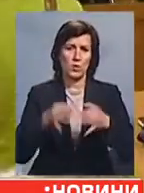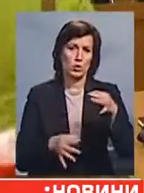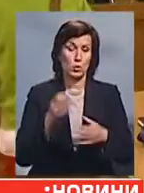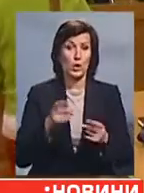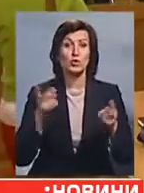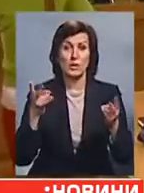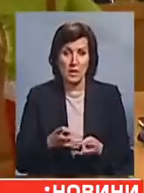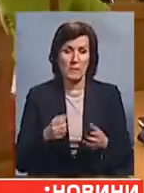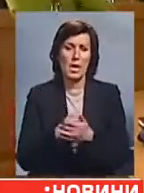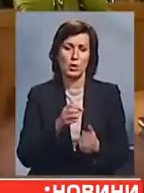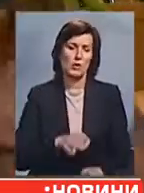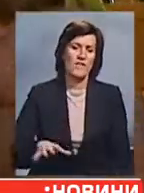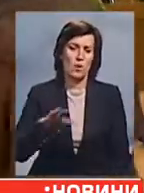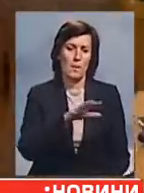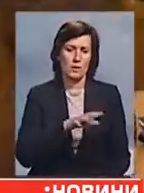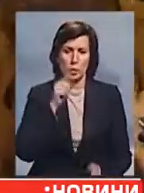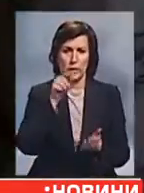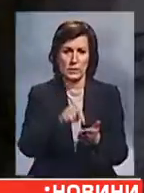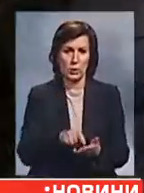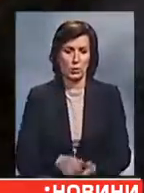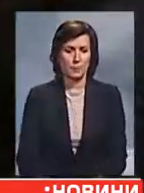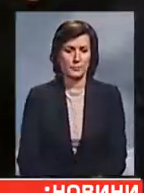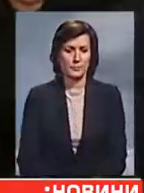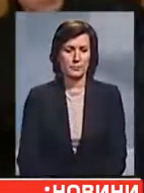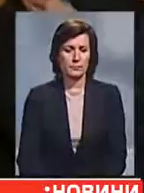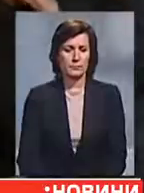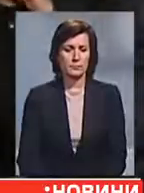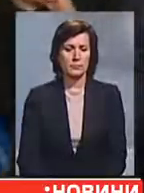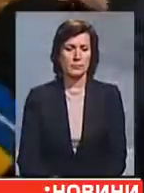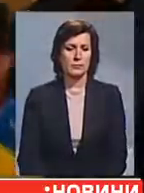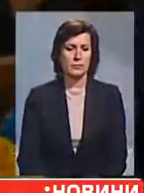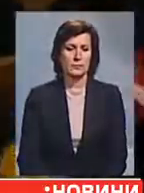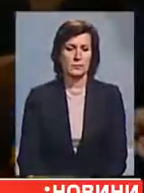якщо треба, то і до Європейського дійдуть. Ольга Крупник, Анатолій Киричук. Новини на Першому.